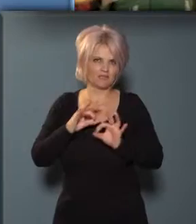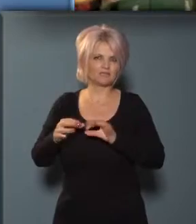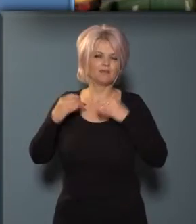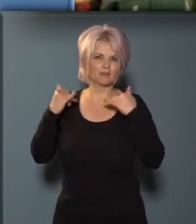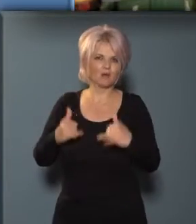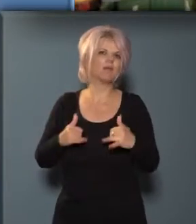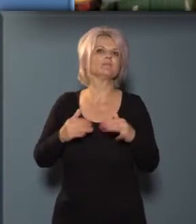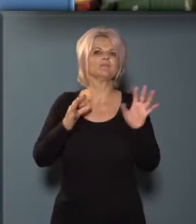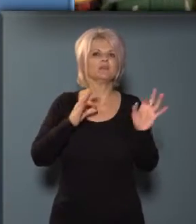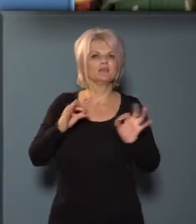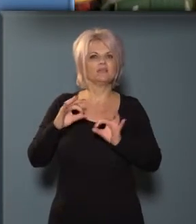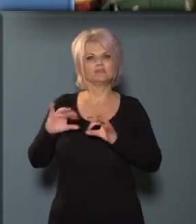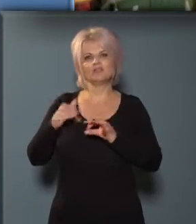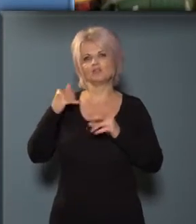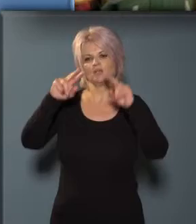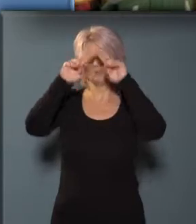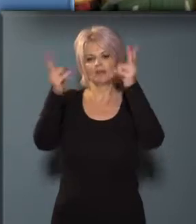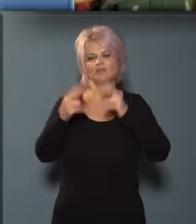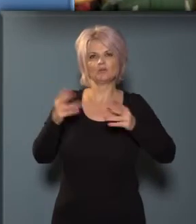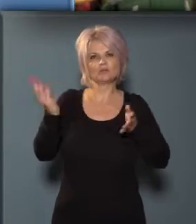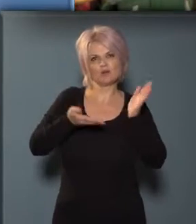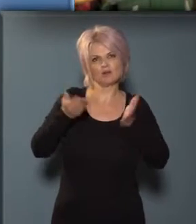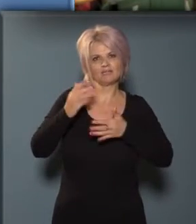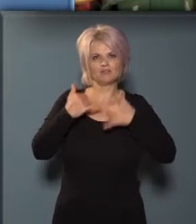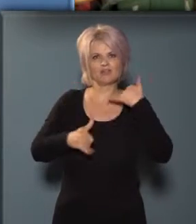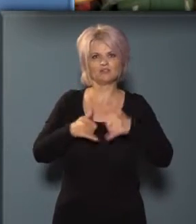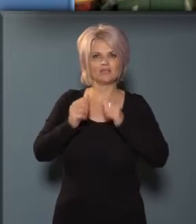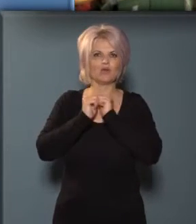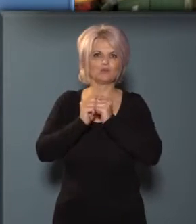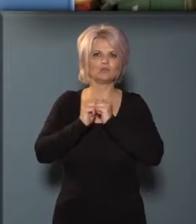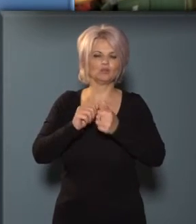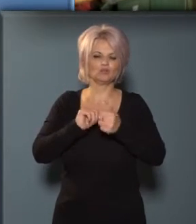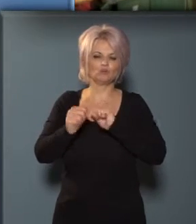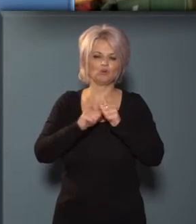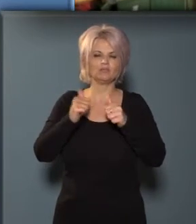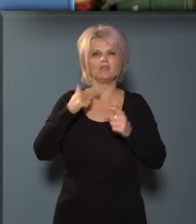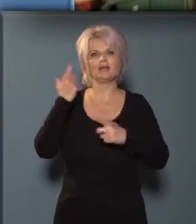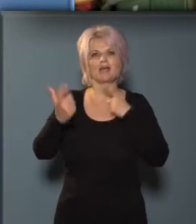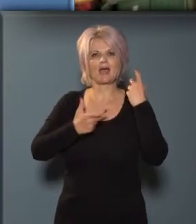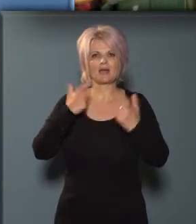mai rendezvény is egy nemzetközi karate verseny. Általában a